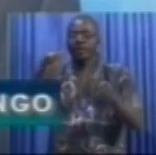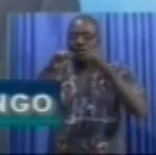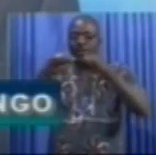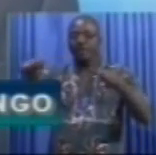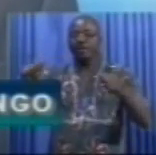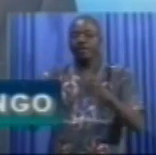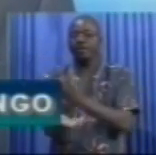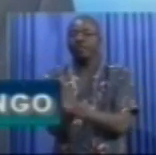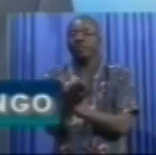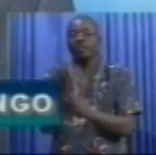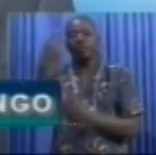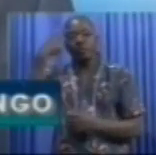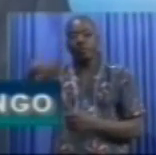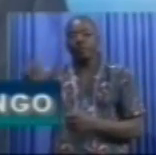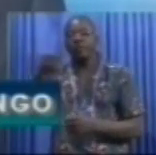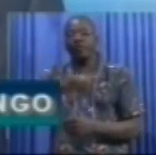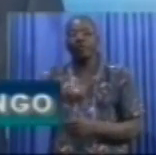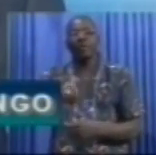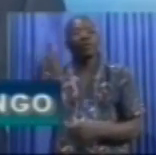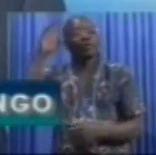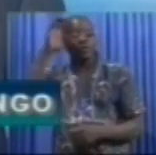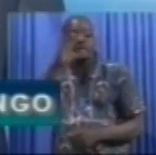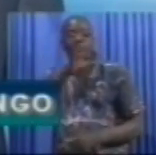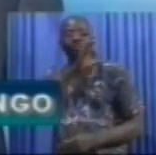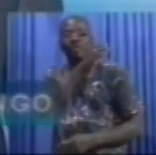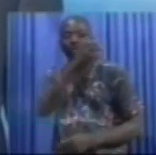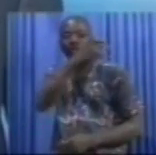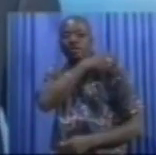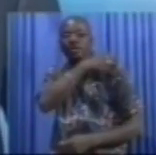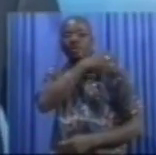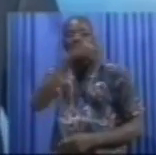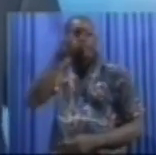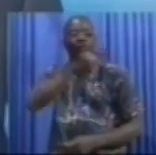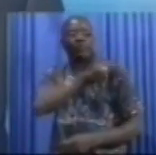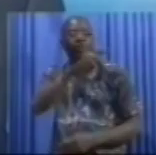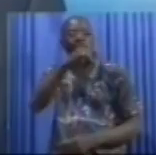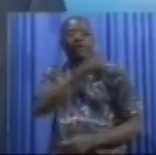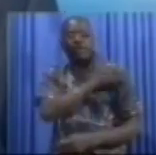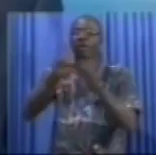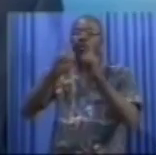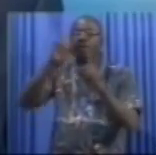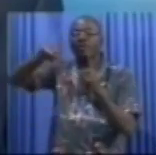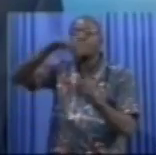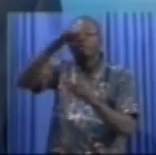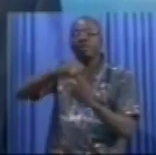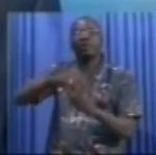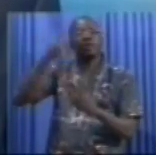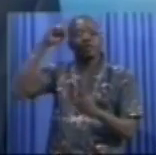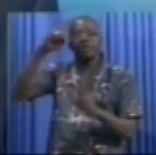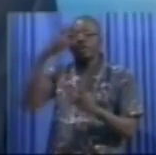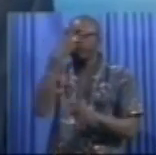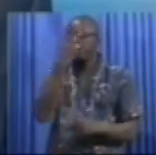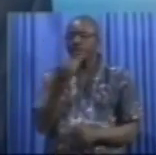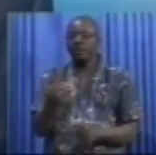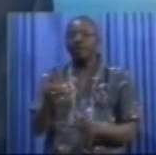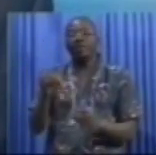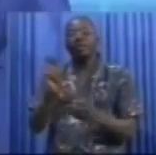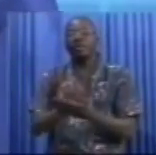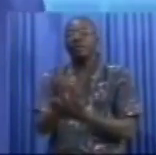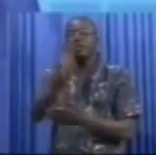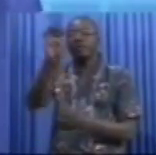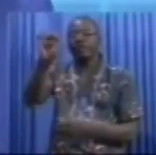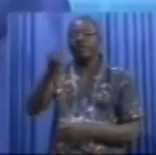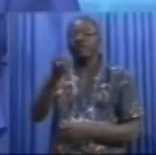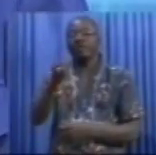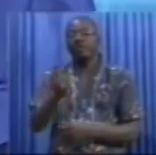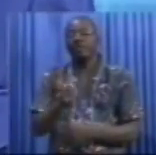nous recevons pour vous le commandant Hubert Yamehogou. Il nous parle de la situation dans les cités universitaires de Burkina. Bonjour mon commandant.